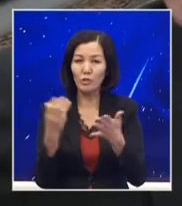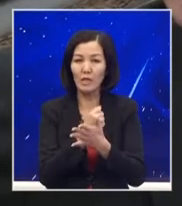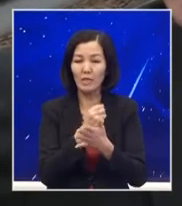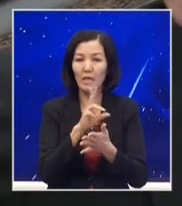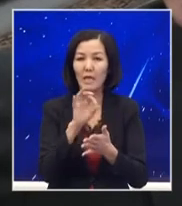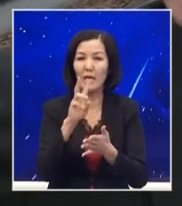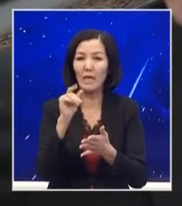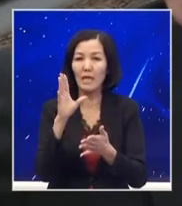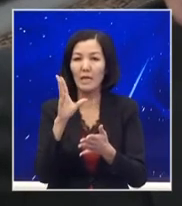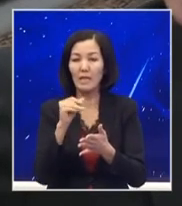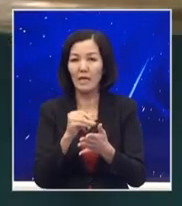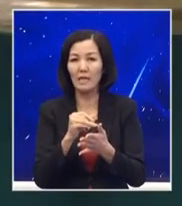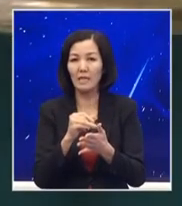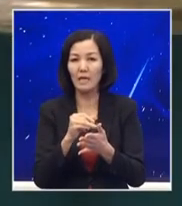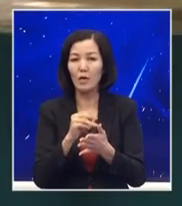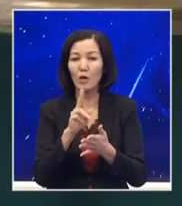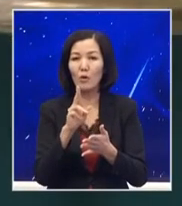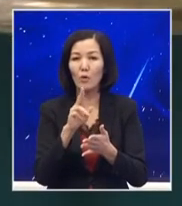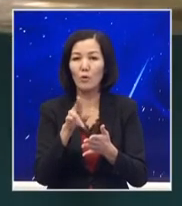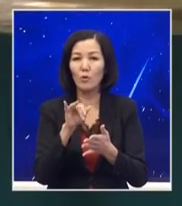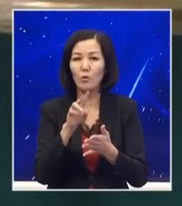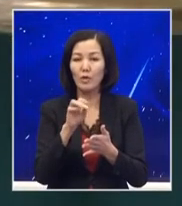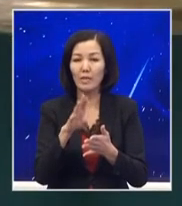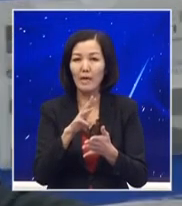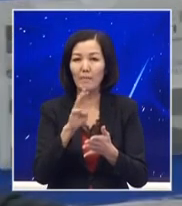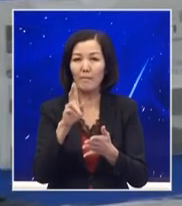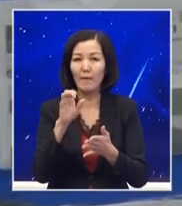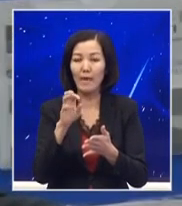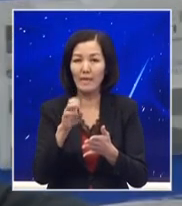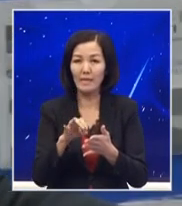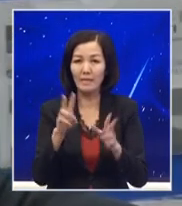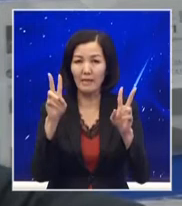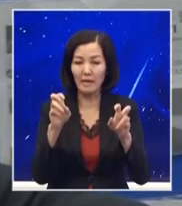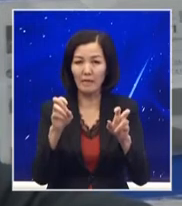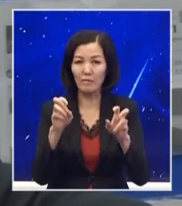бұл бәйге құдықтағы мәйіт атты әңгімесі үшін берілді. Ең бірінші